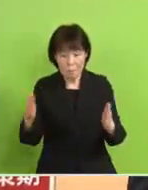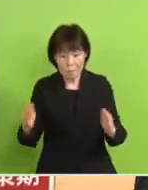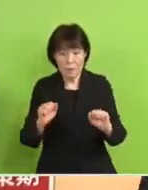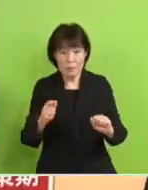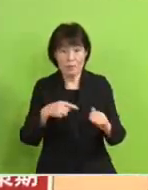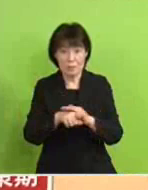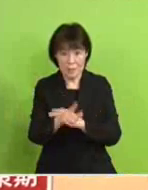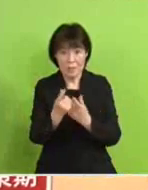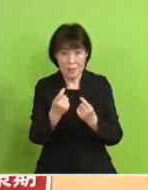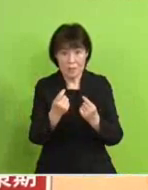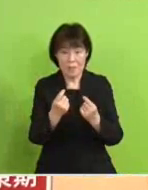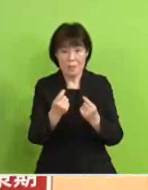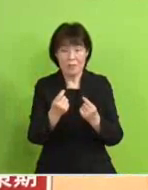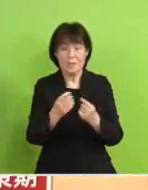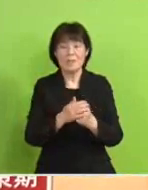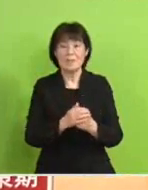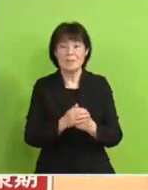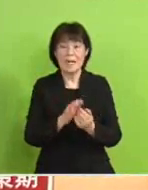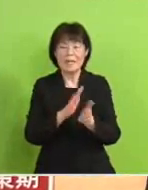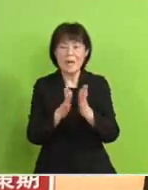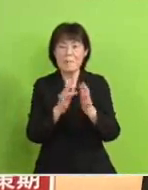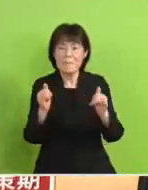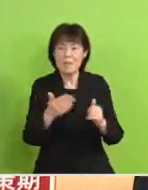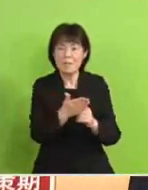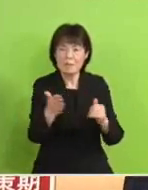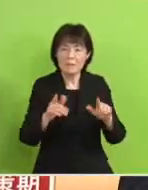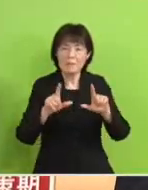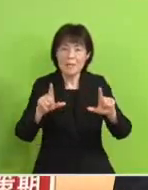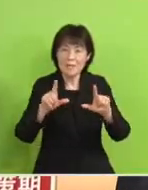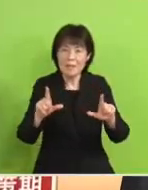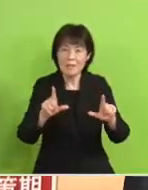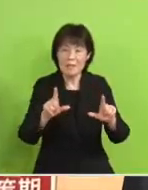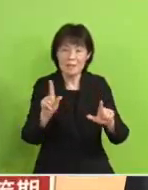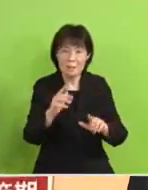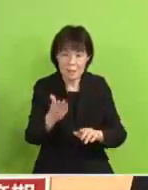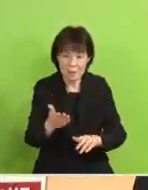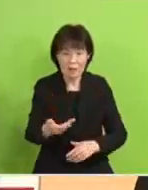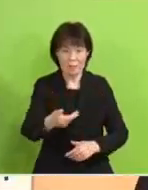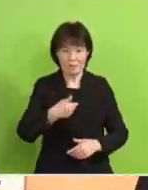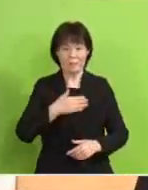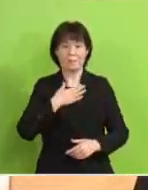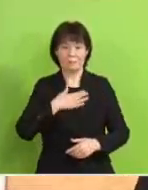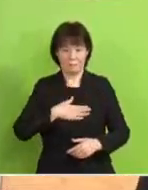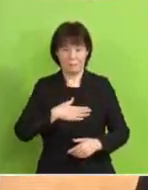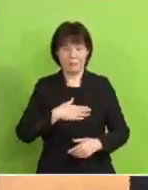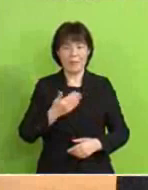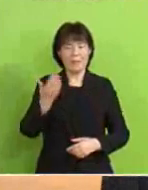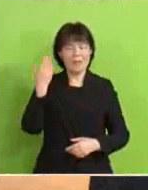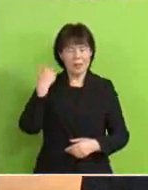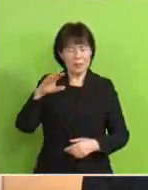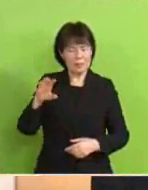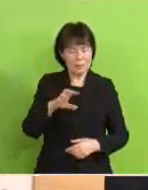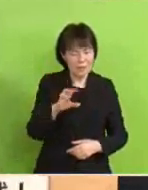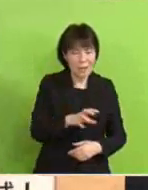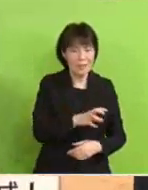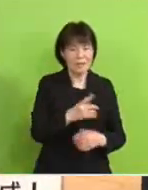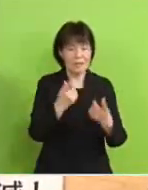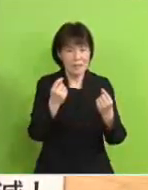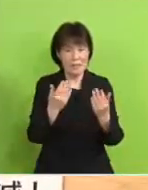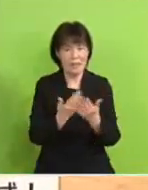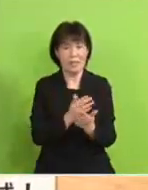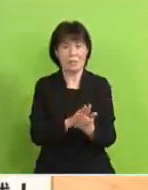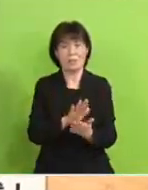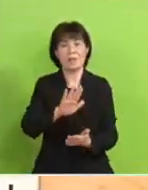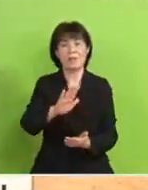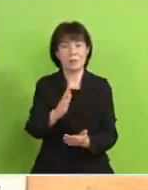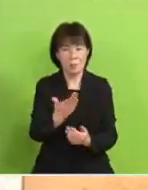ですが、はい、そのあたり、まあ、県民へのメッセージというか、いただけたらと思うんですが、 はい、もう先ほどと繰り返しになってしまいます